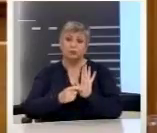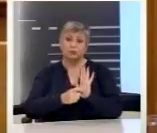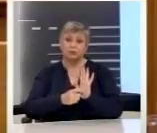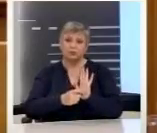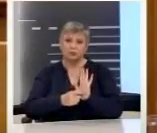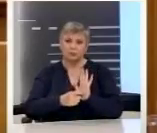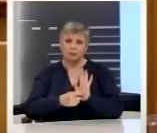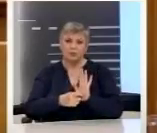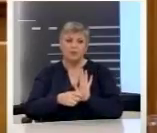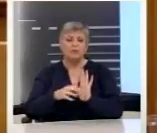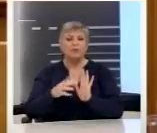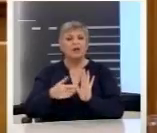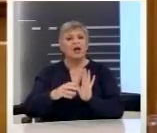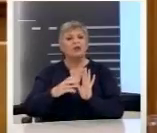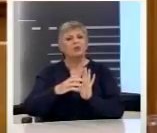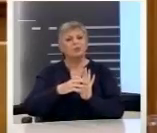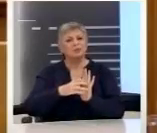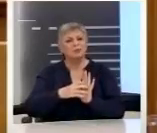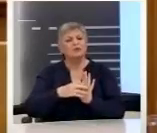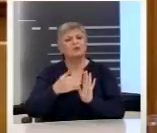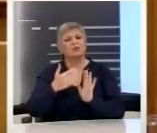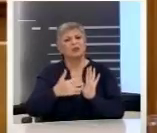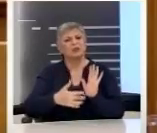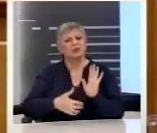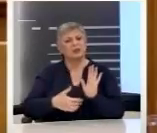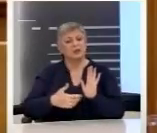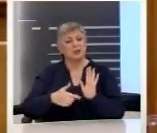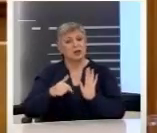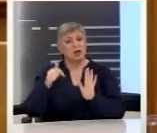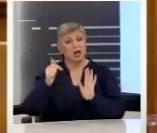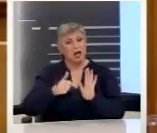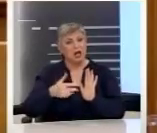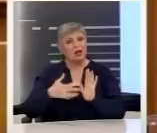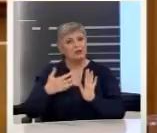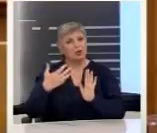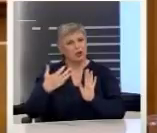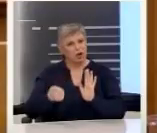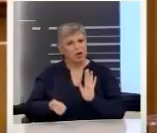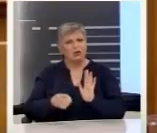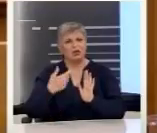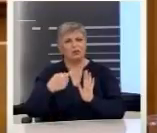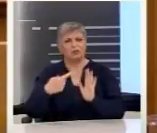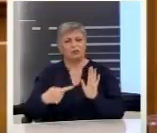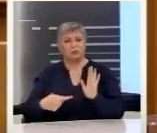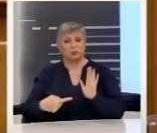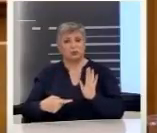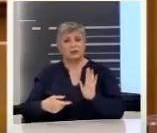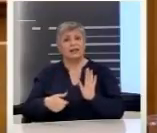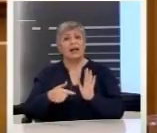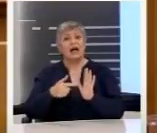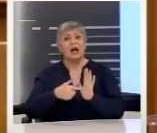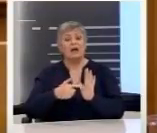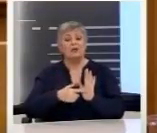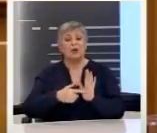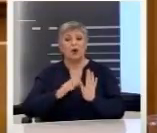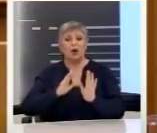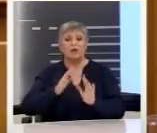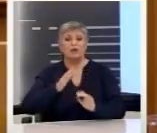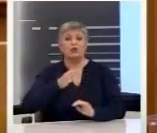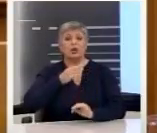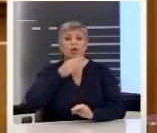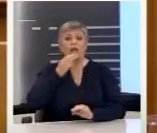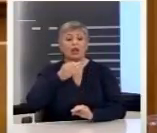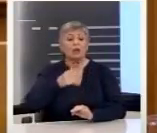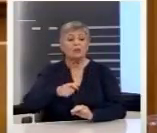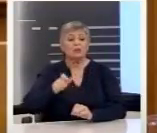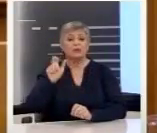ότι πέραν της παραγράφου 3 του άρθρου 370 του ποινικού κώδικα που τελέστηκε από αμφότερους τους μηνυωμένους εγκαλουμένους, στρέφω τη μήνυση έκκλησή μου ευθέως κατά του δικηγόρου και ως